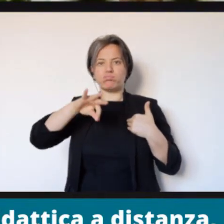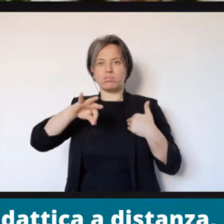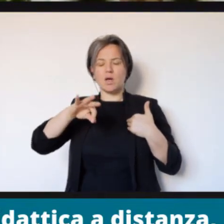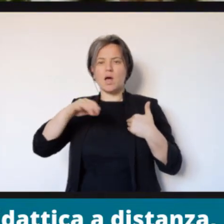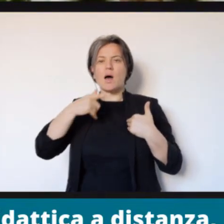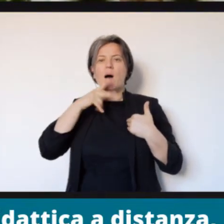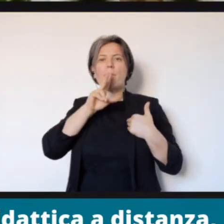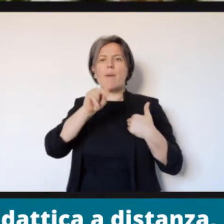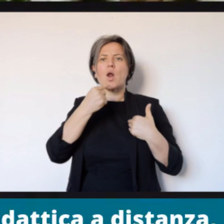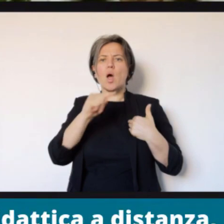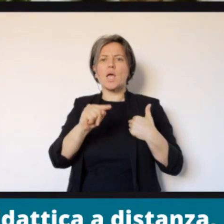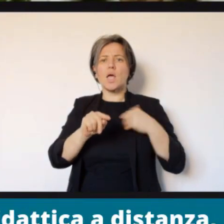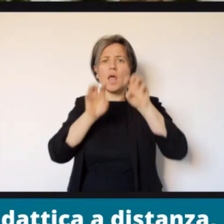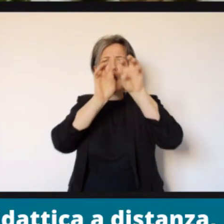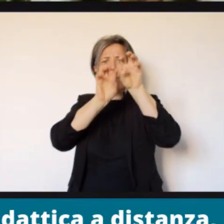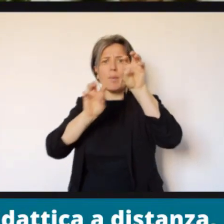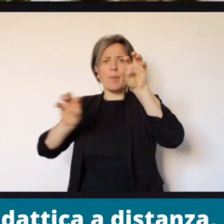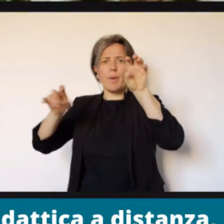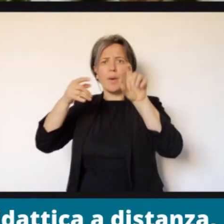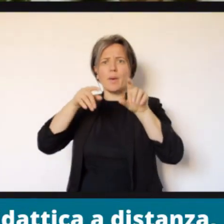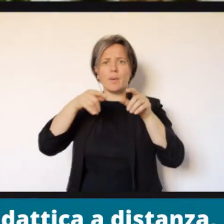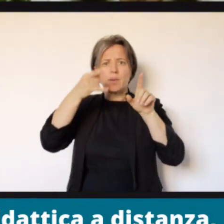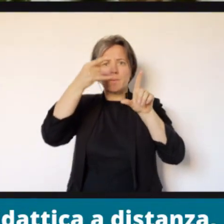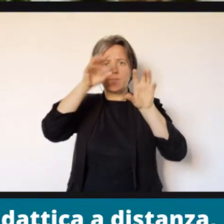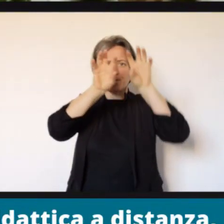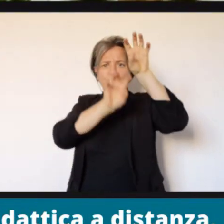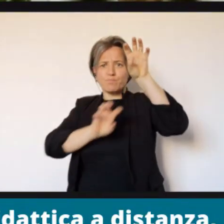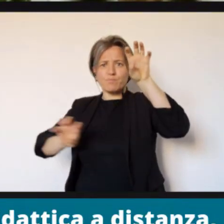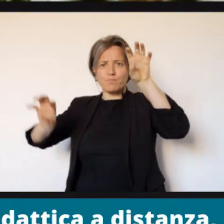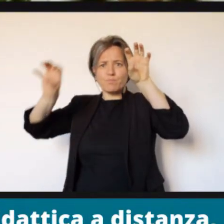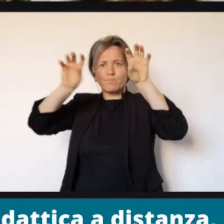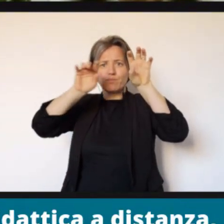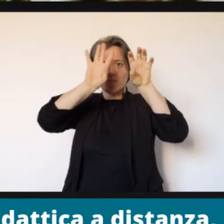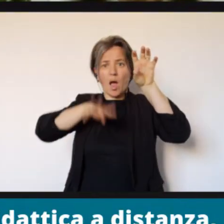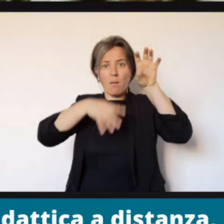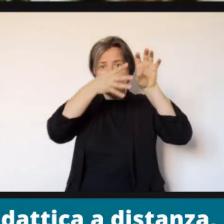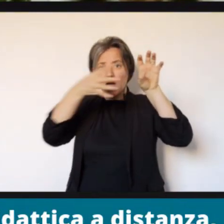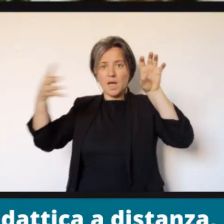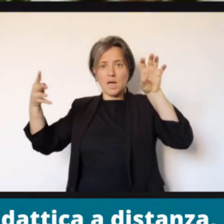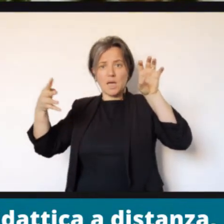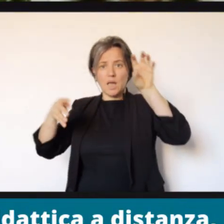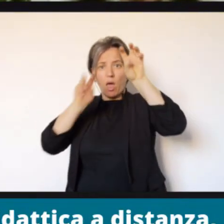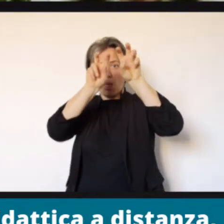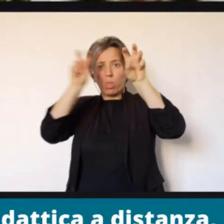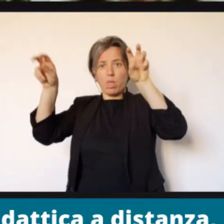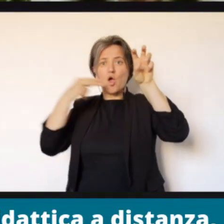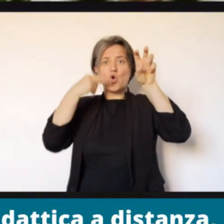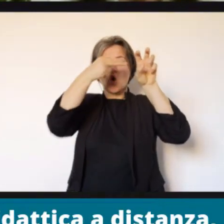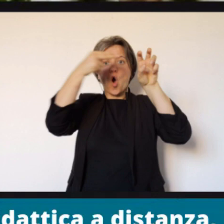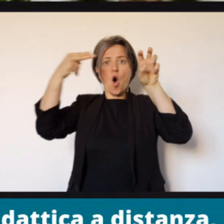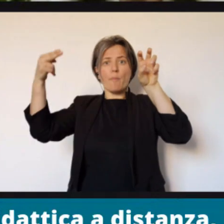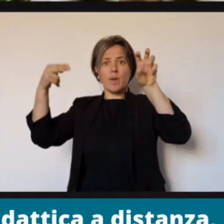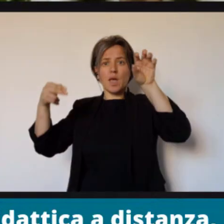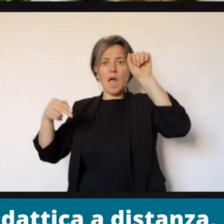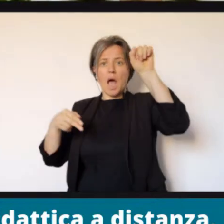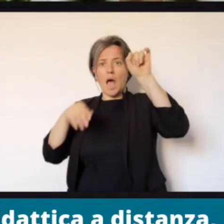parlassi a una serie di pallini dove c'erano le iniziali dei nomi degli